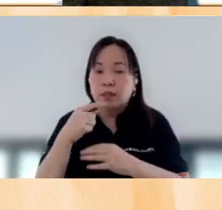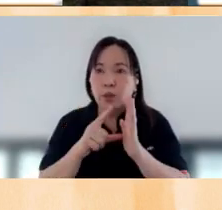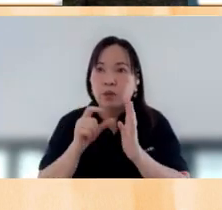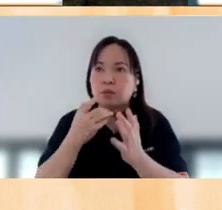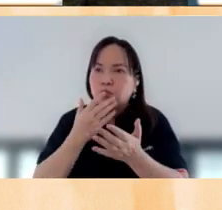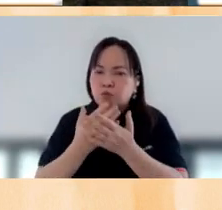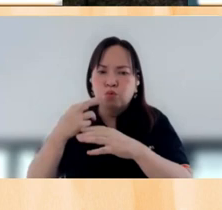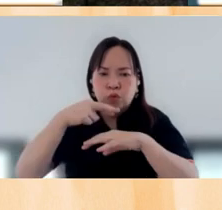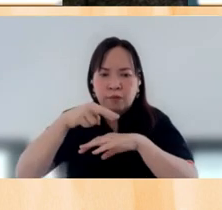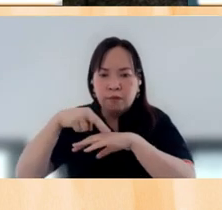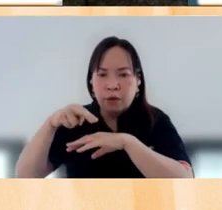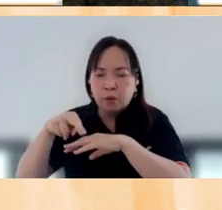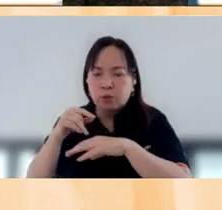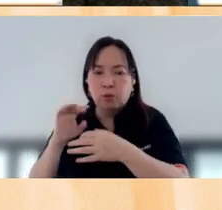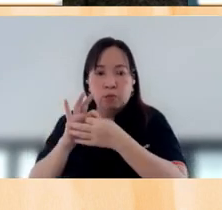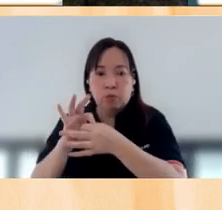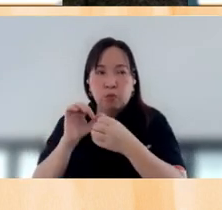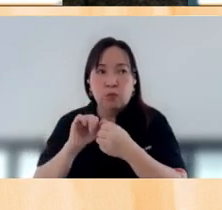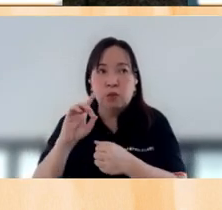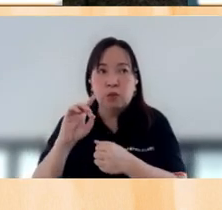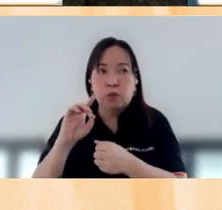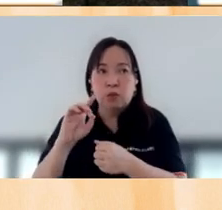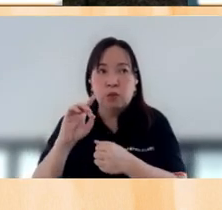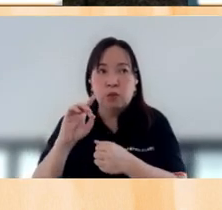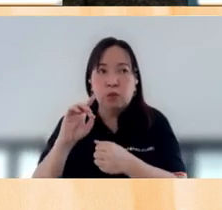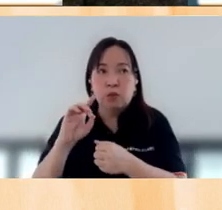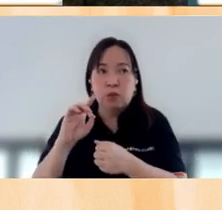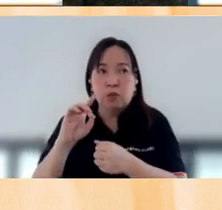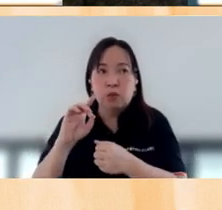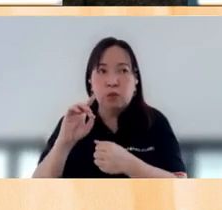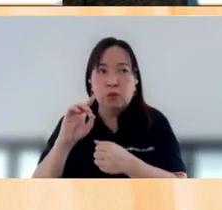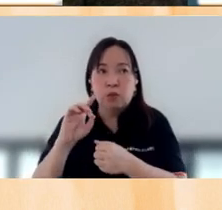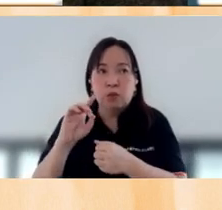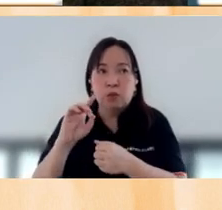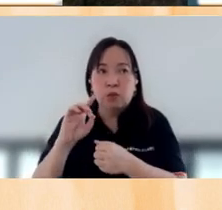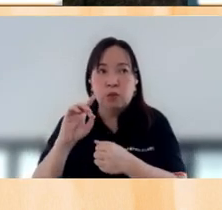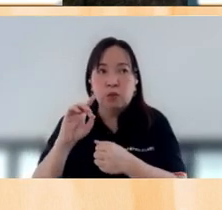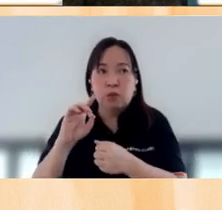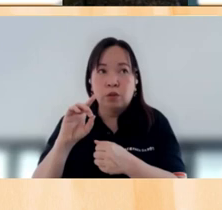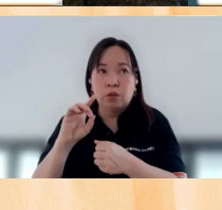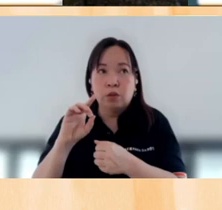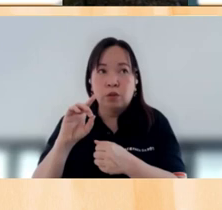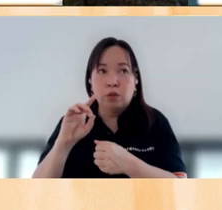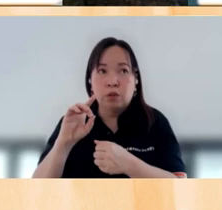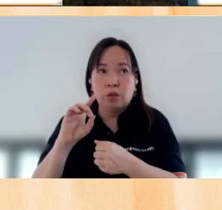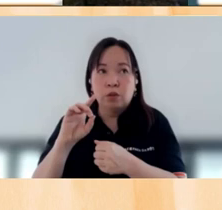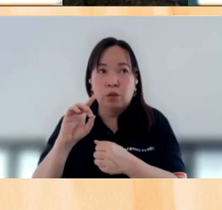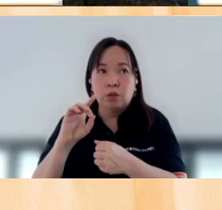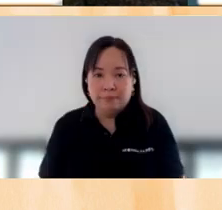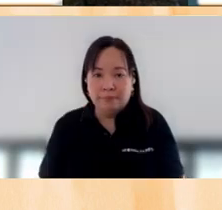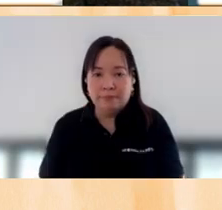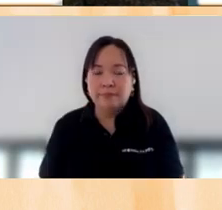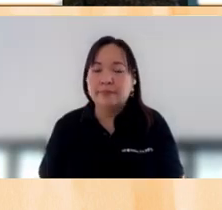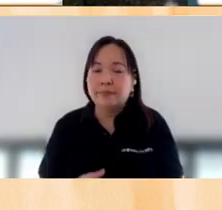So nakikipagtulungan tayo sa DOH, local government units, and with the partners, of course, para mapatatag ang referral